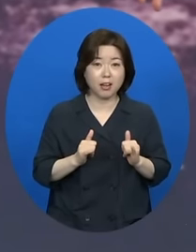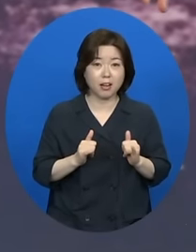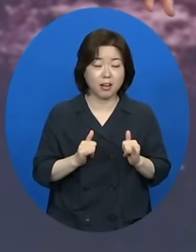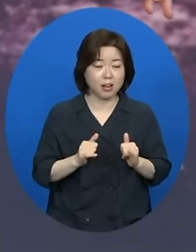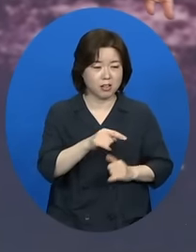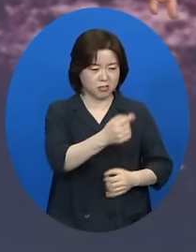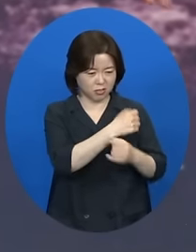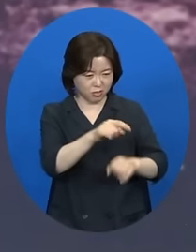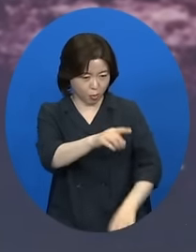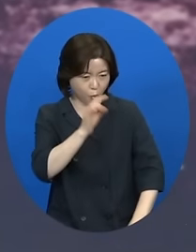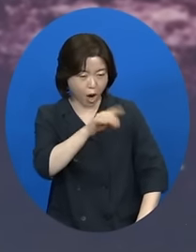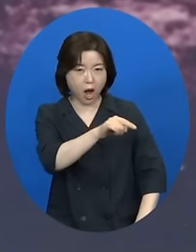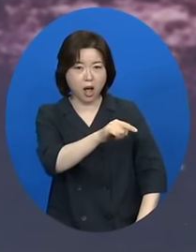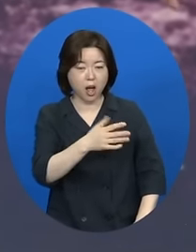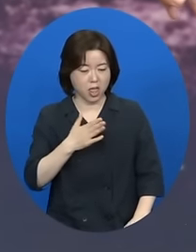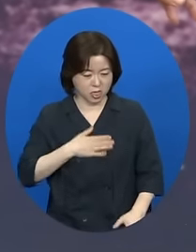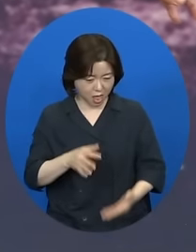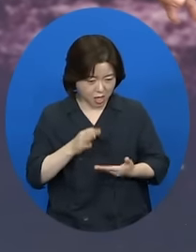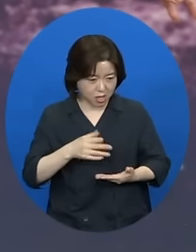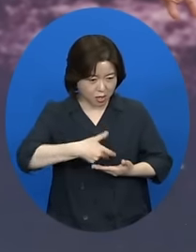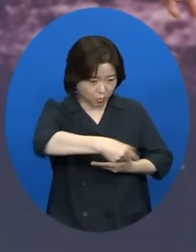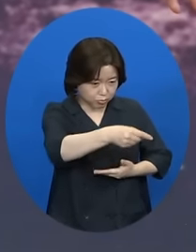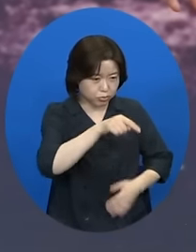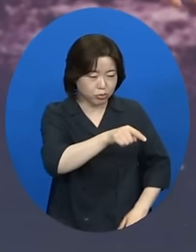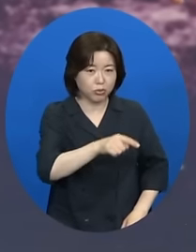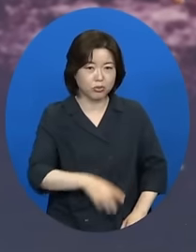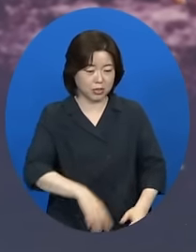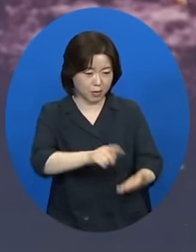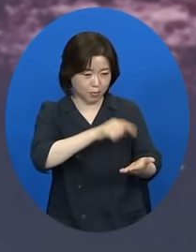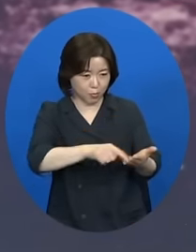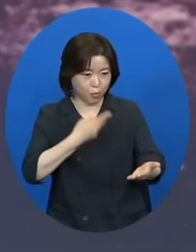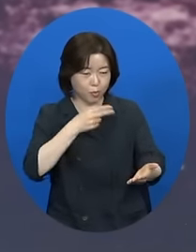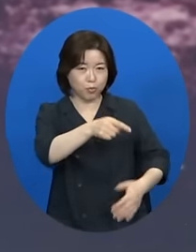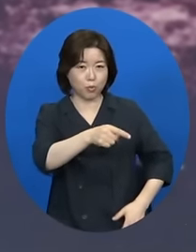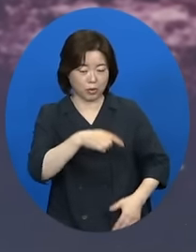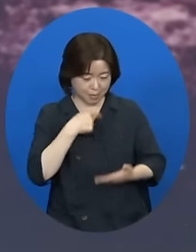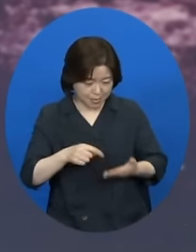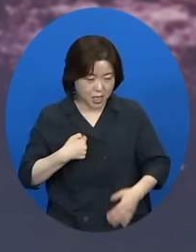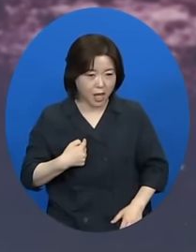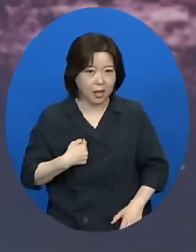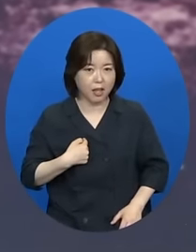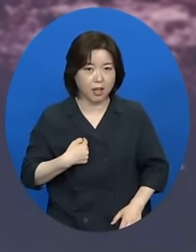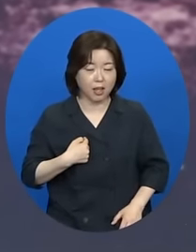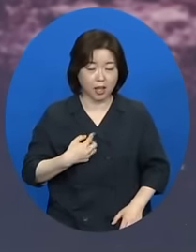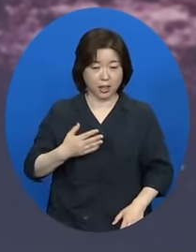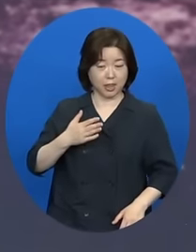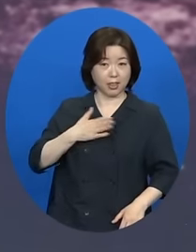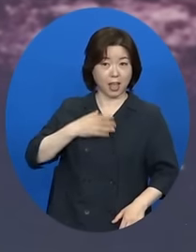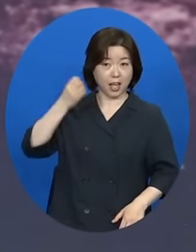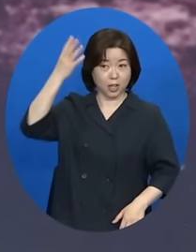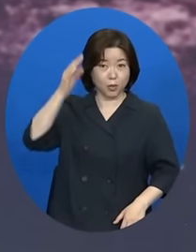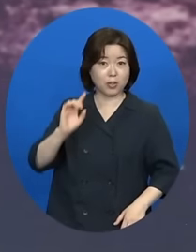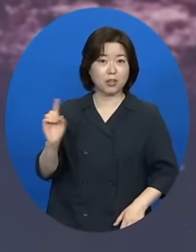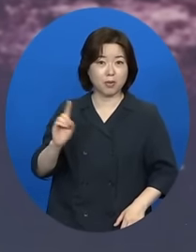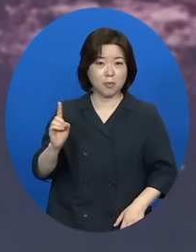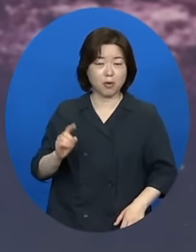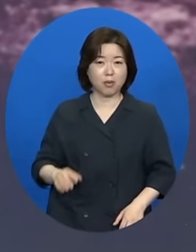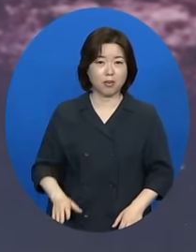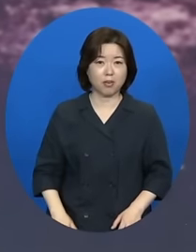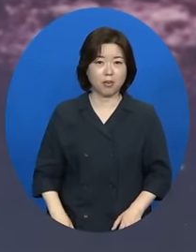용서할 수가 없는 거예요. 내 재산을 피해를 입혔다. 근데 이 사람이 입고 있는 게 뭡니까?